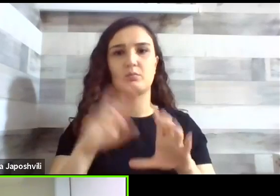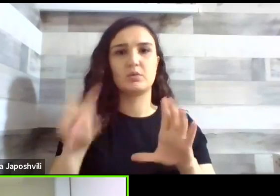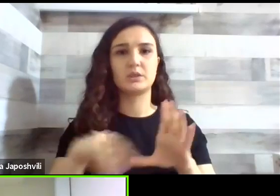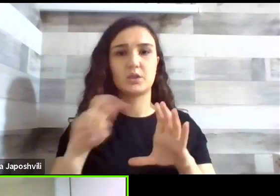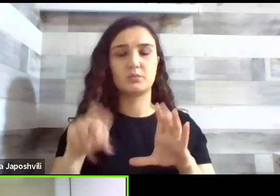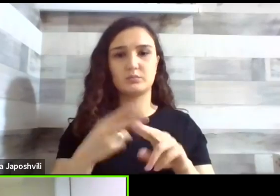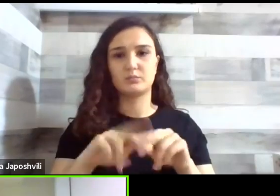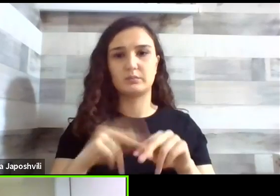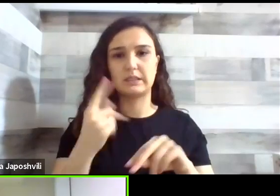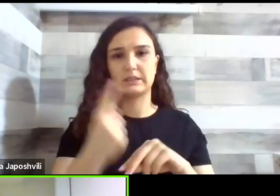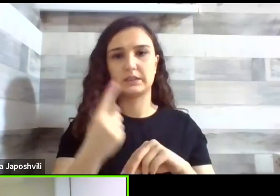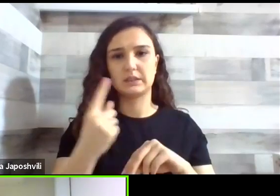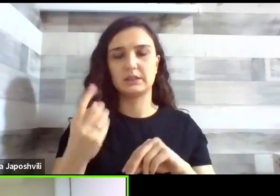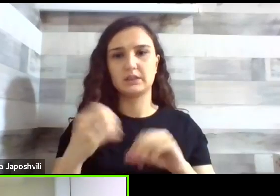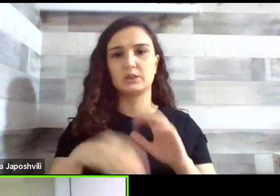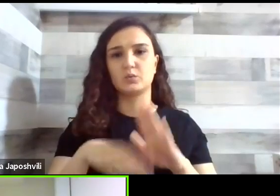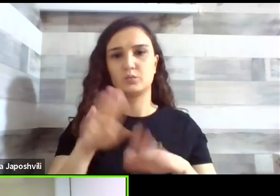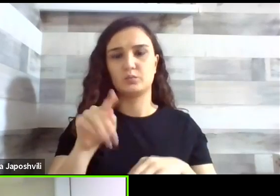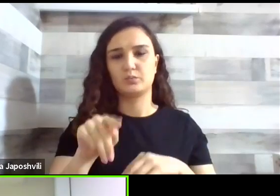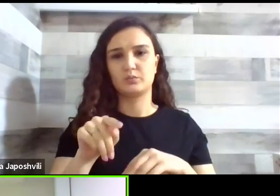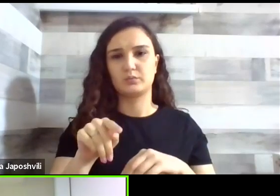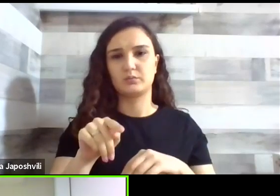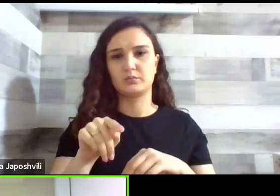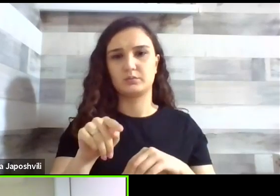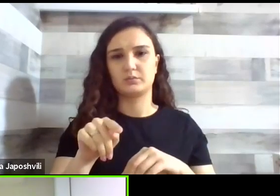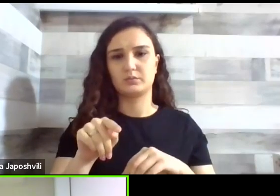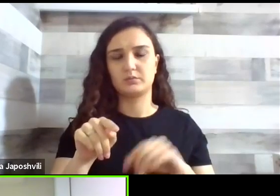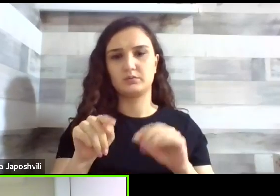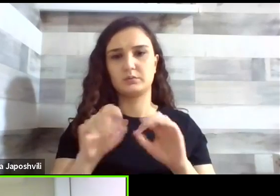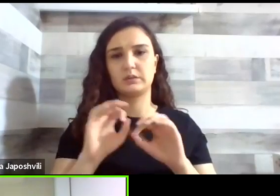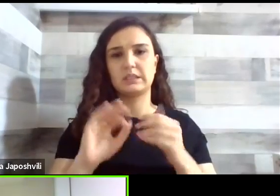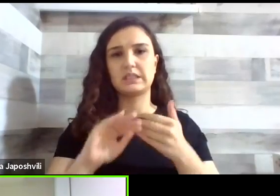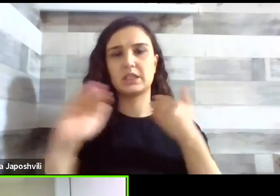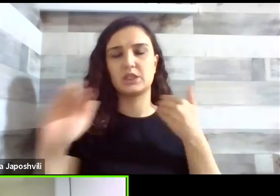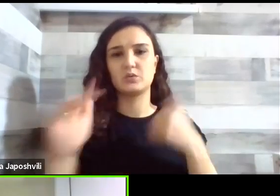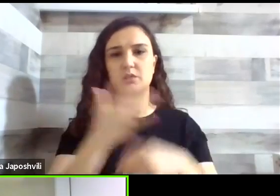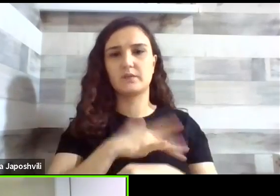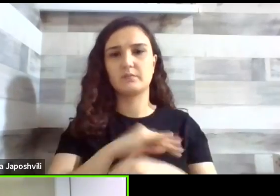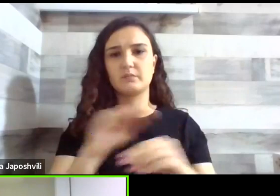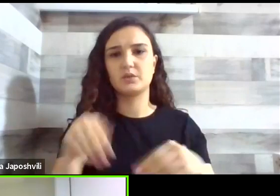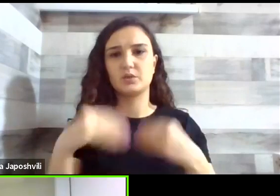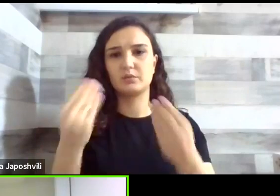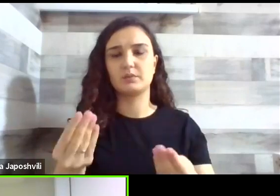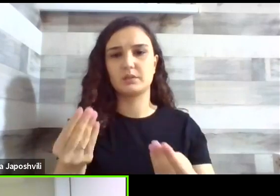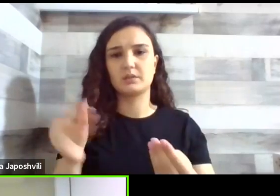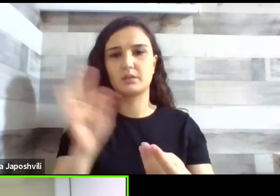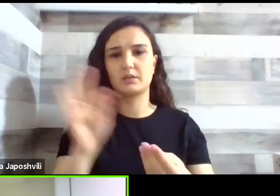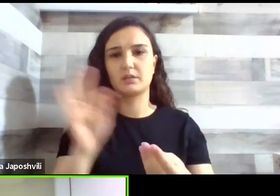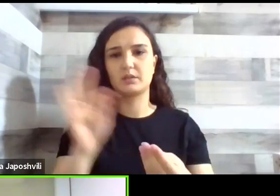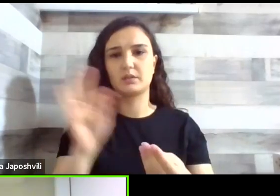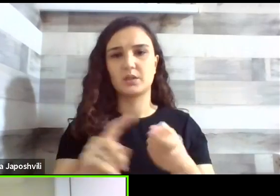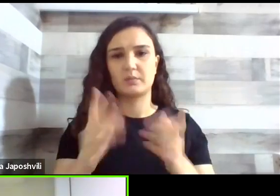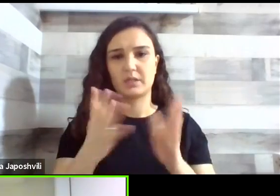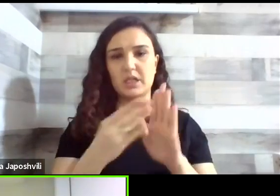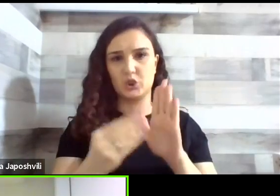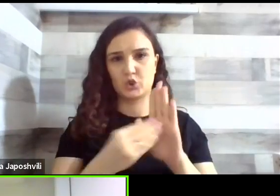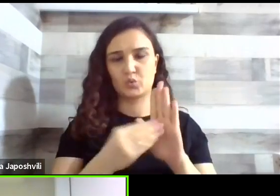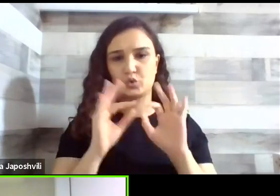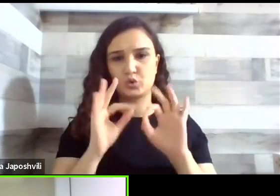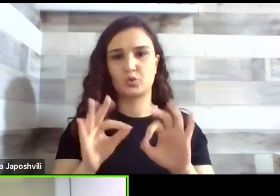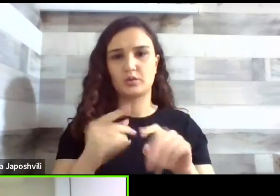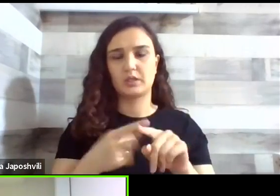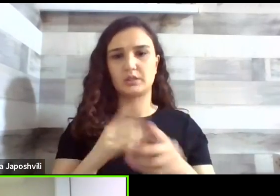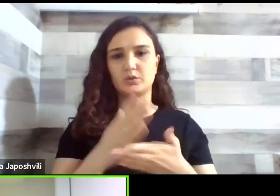იმიტომ ერთ-ერთი კიდე უპირატესობა რომელიც აღნიშნულია დისტანციურად სერვისების მიწოდებასთან დაკავშირებით სწორედ ის არის